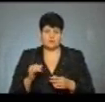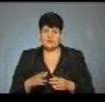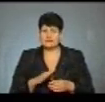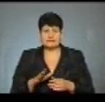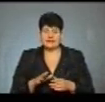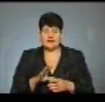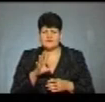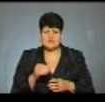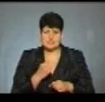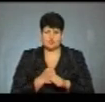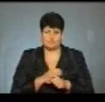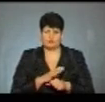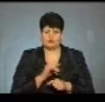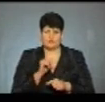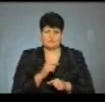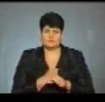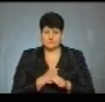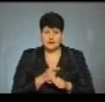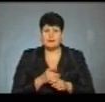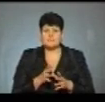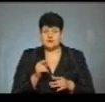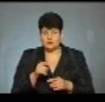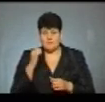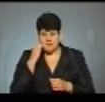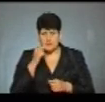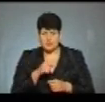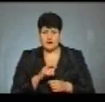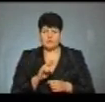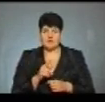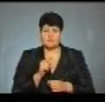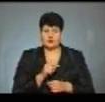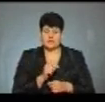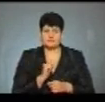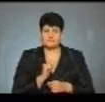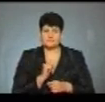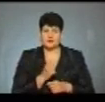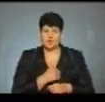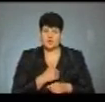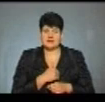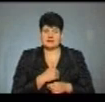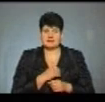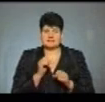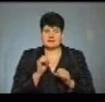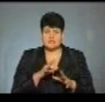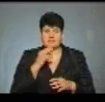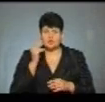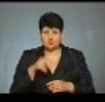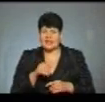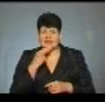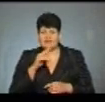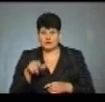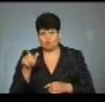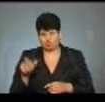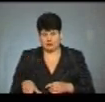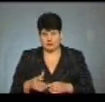Недостатньо зроблено ним було. Більше того, я дуже добре пам'ятаю, коли вони хотіли звалити провину на зовсім невинну людину. Тому